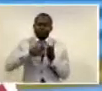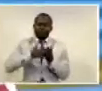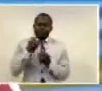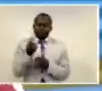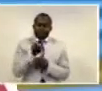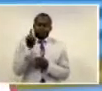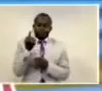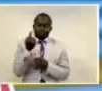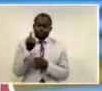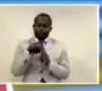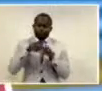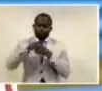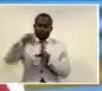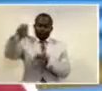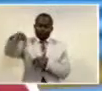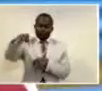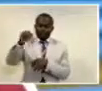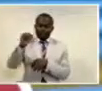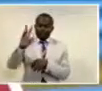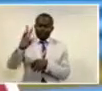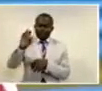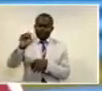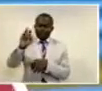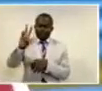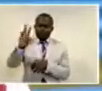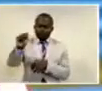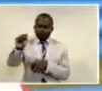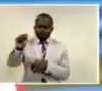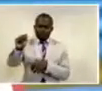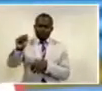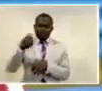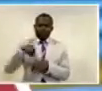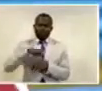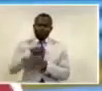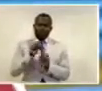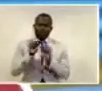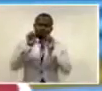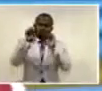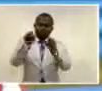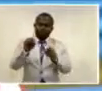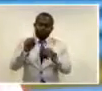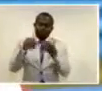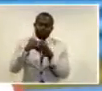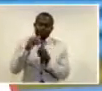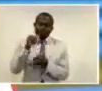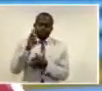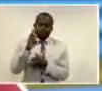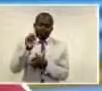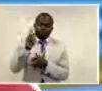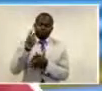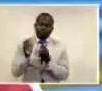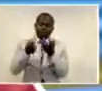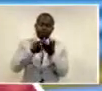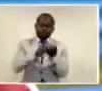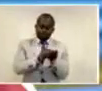umwe mu baturutse ku kirwa kiwawa. Mbo tukaba twaragiye bakaba baratujyanye wawa tujya